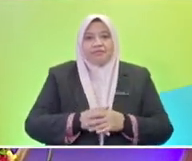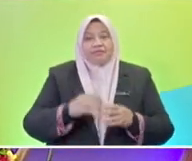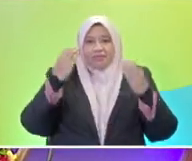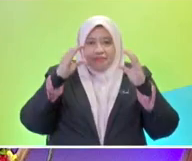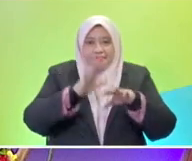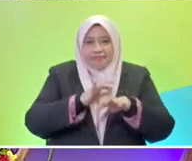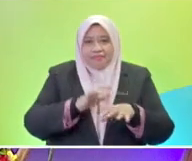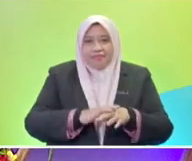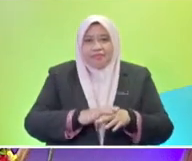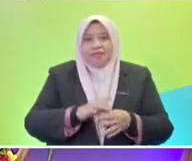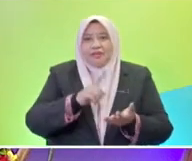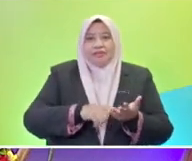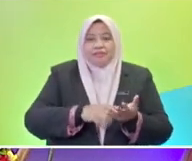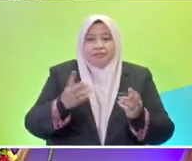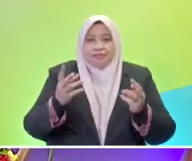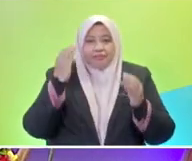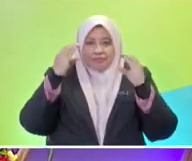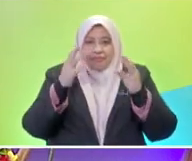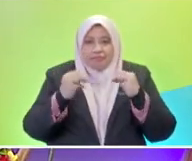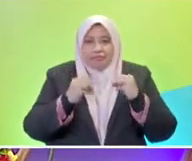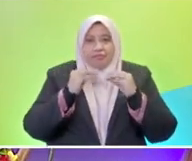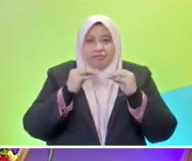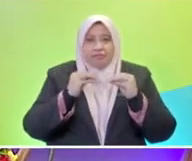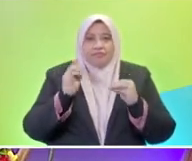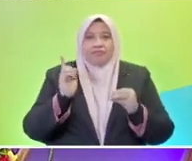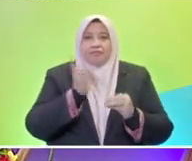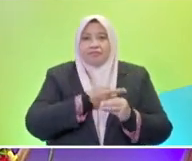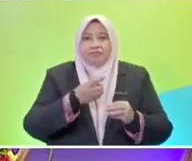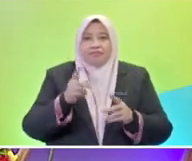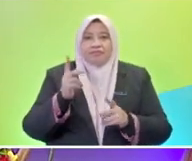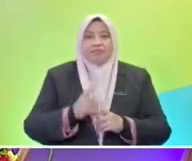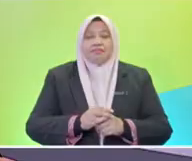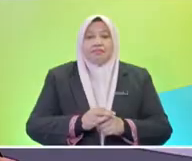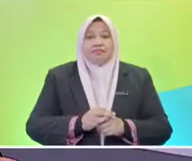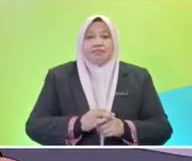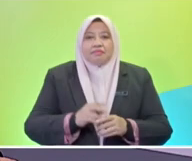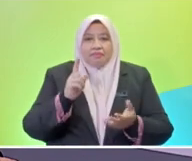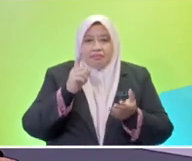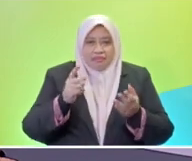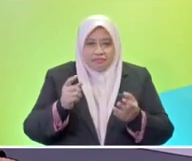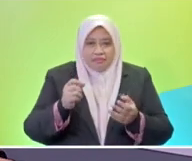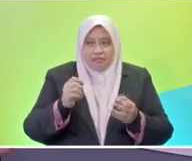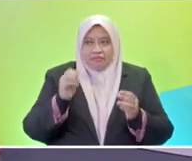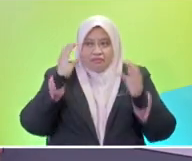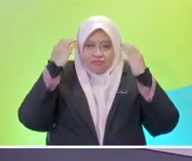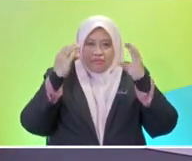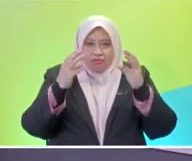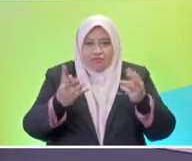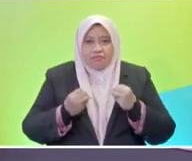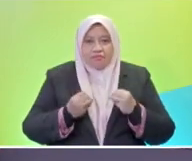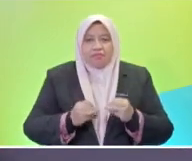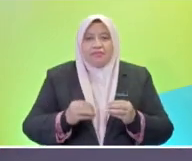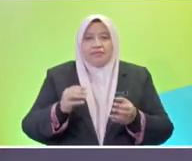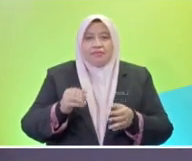buku semua ni. Apa pula cikgu nak apa ajar kepada kami semua ni cikgu? Ni Akmal. Cikgu nak